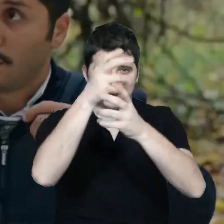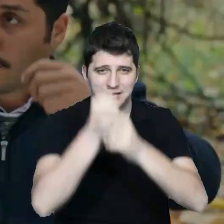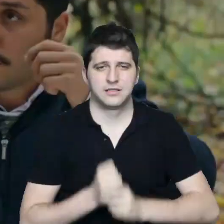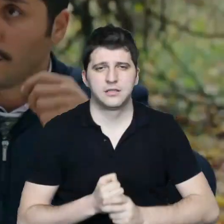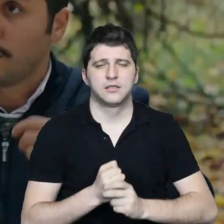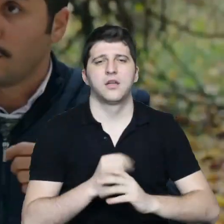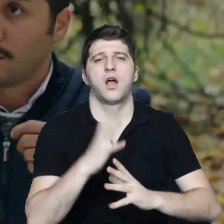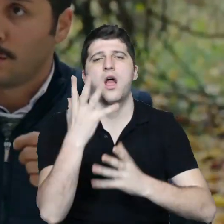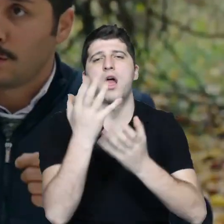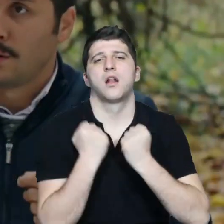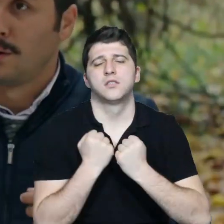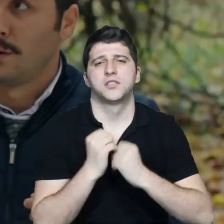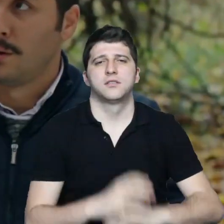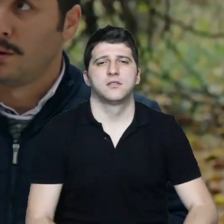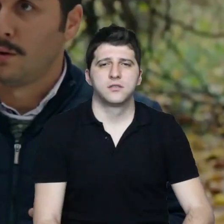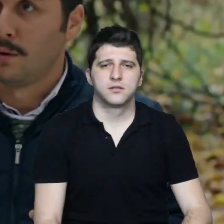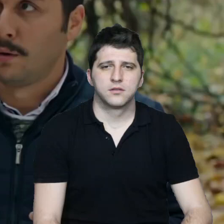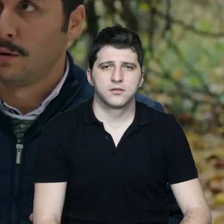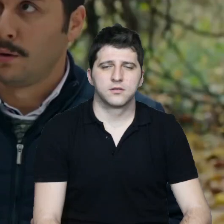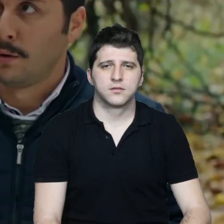tutup şak kadına aşağı çekeceksin.